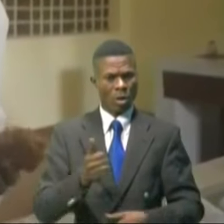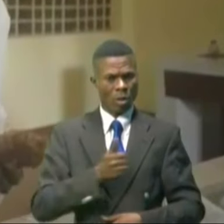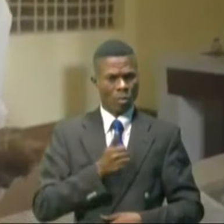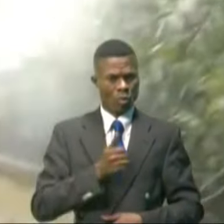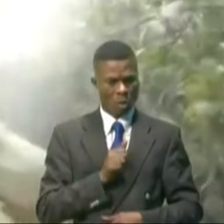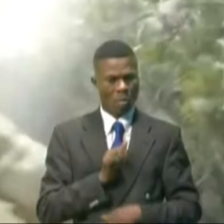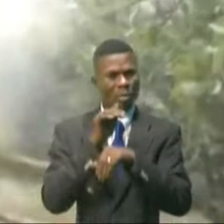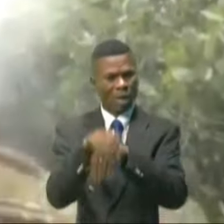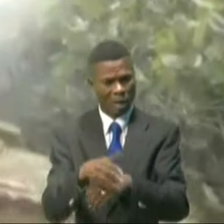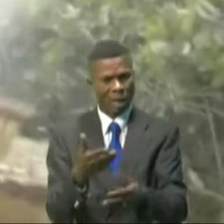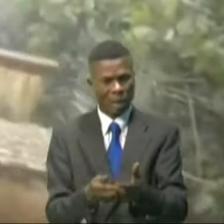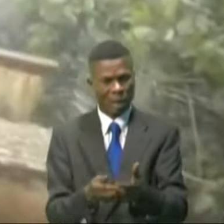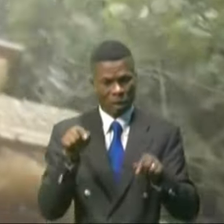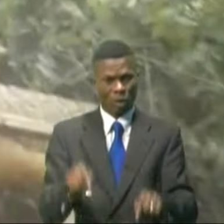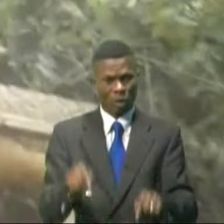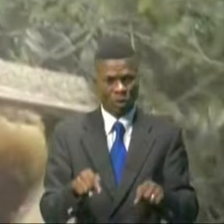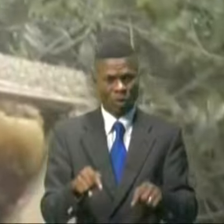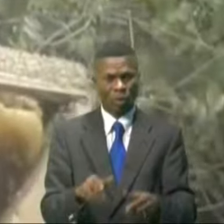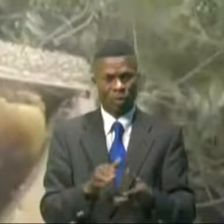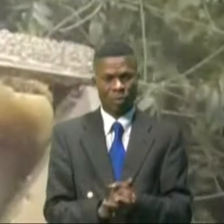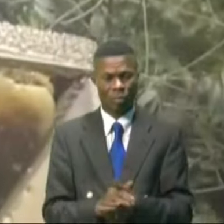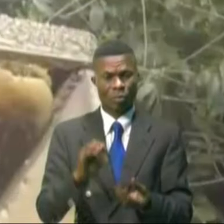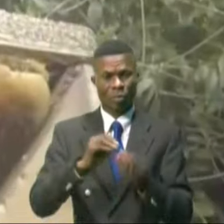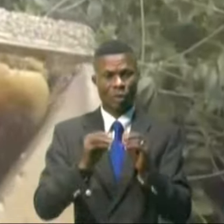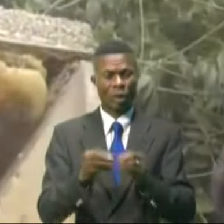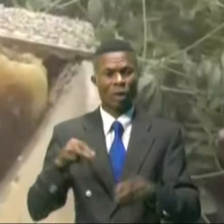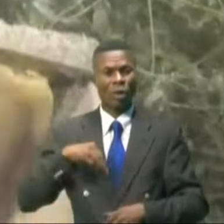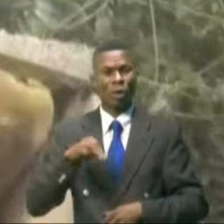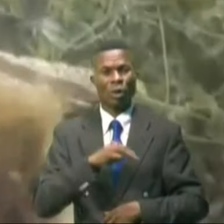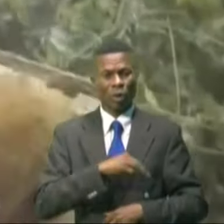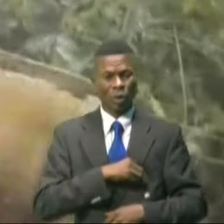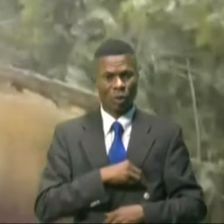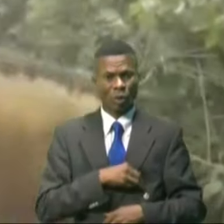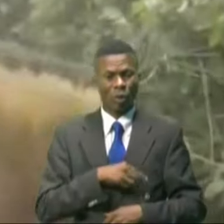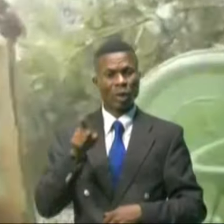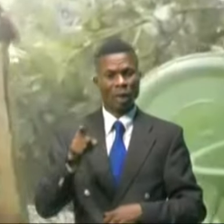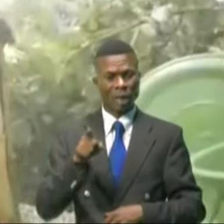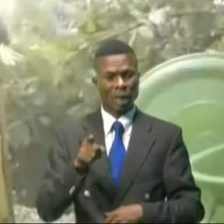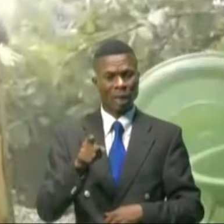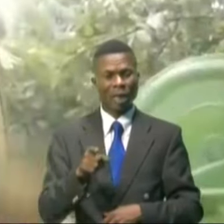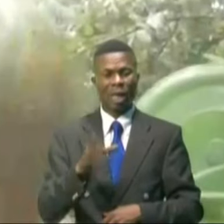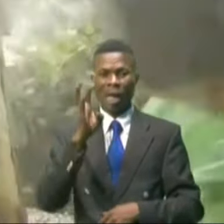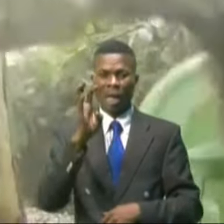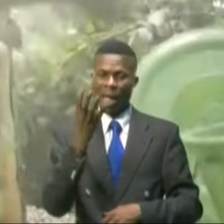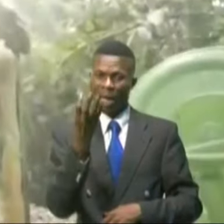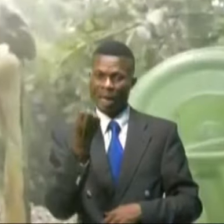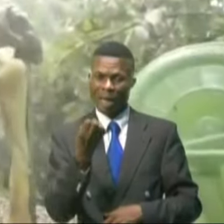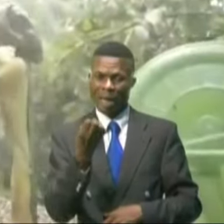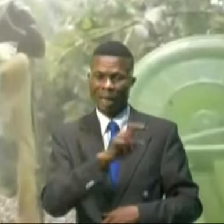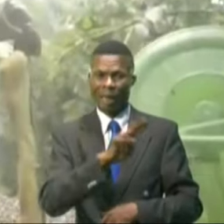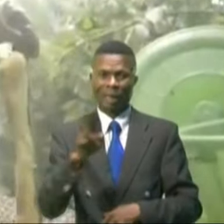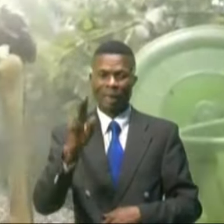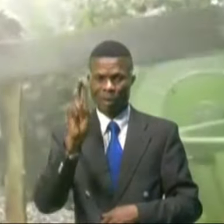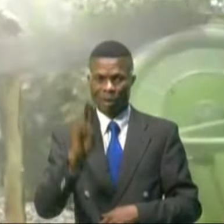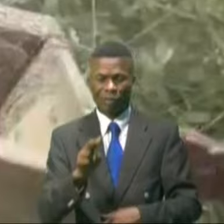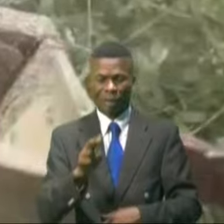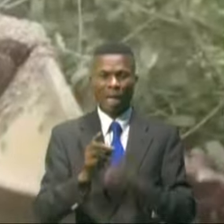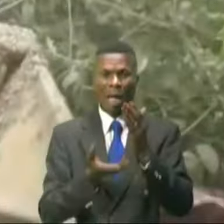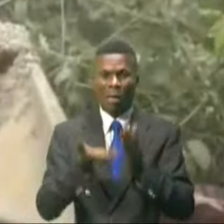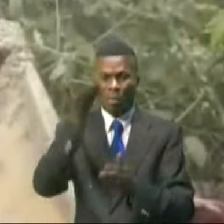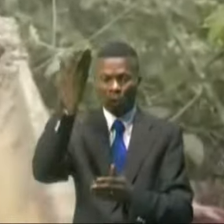adhérer. Aujourd'hui, le nombre des membres apiculteurs est passé de 40 en 2020 à 200 pour cette